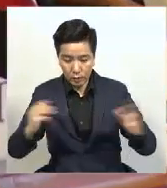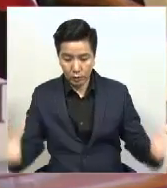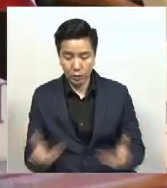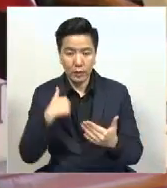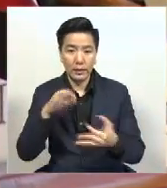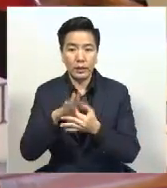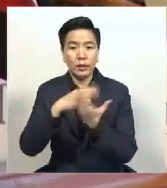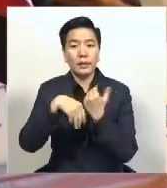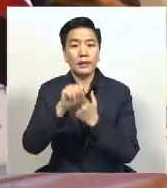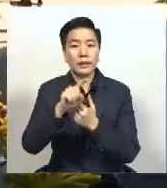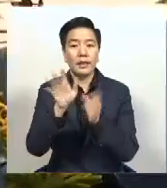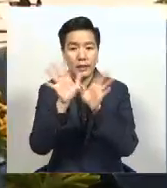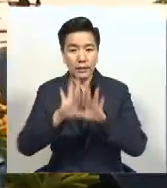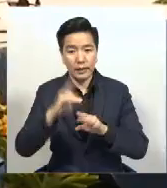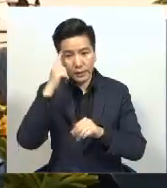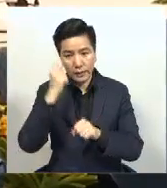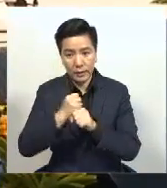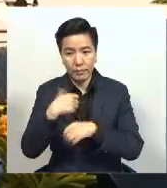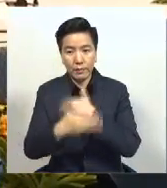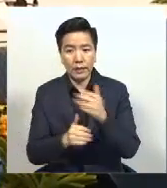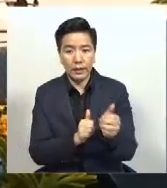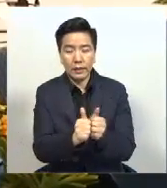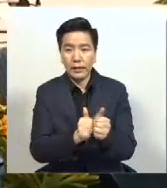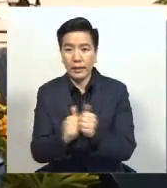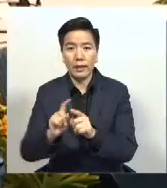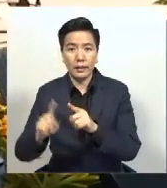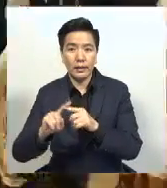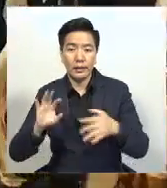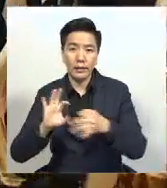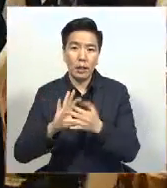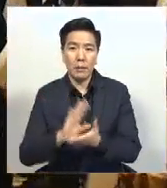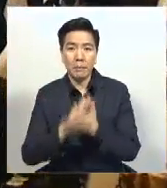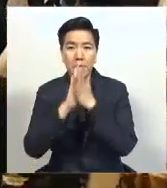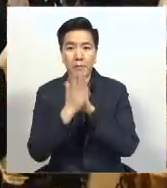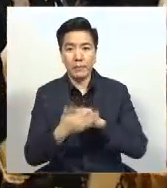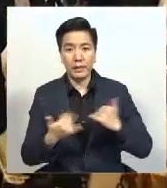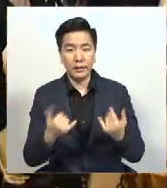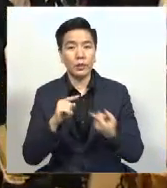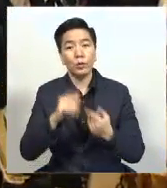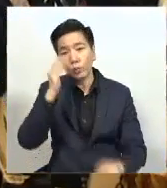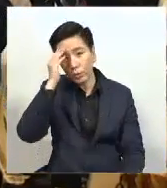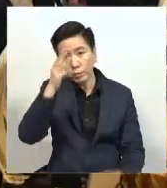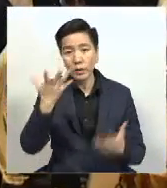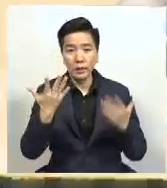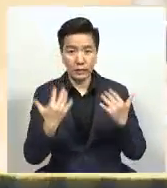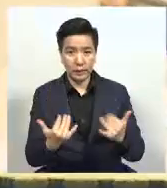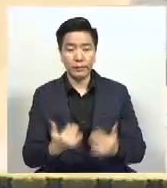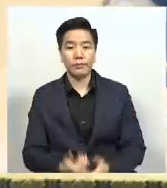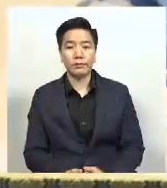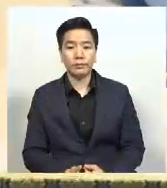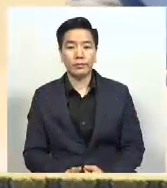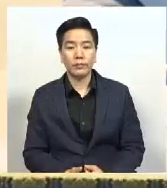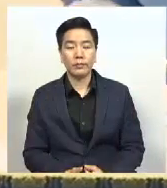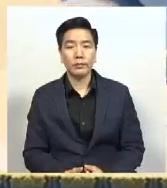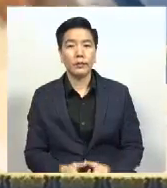คมเศรษฐกิจอาเซียนให้มีความสามารถในการแข่งขันเพื่อรับมือกับความเปลี่ยนแปลงที่เกิดขึ้นในอนาคต การรวม